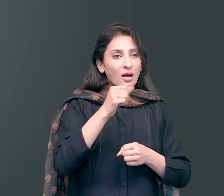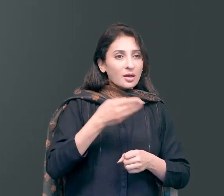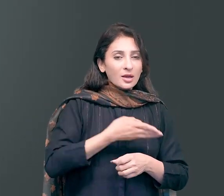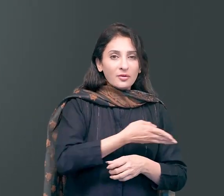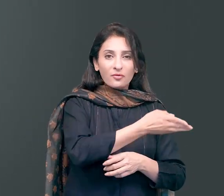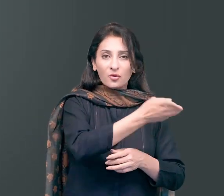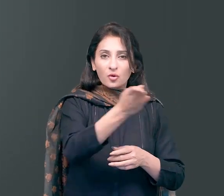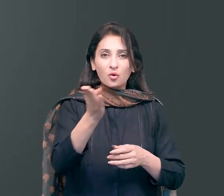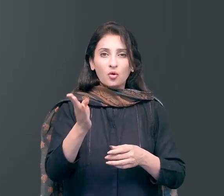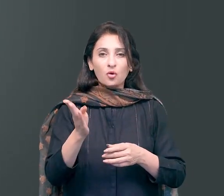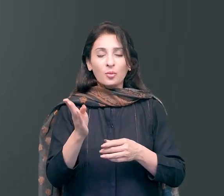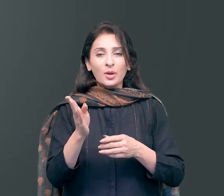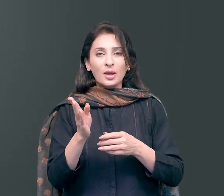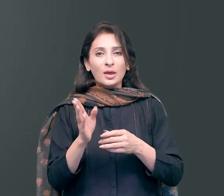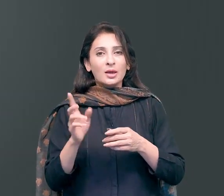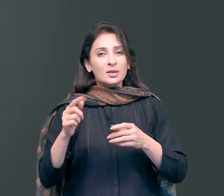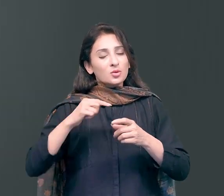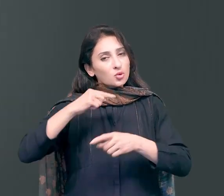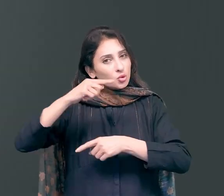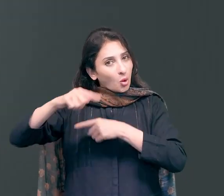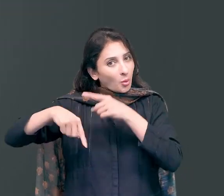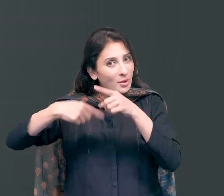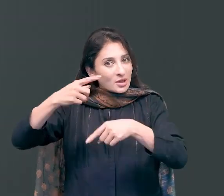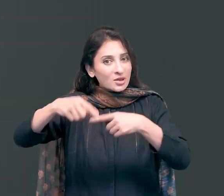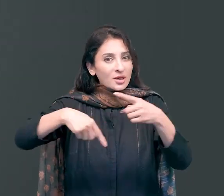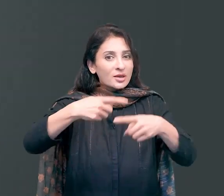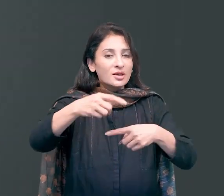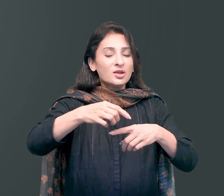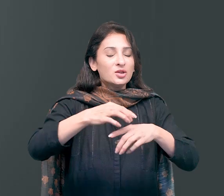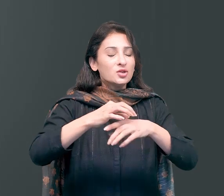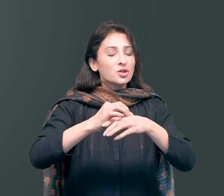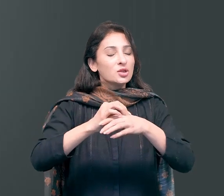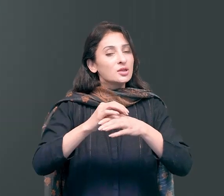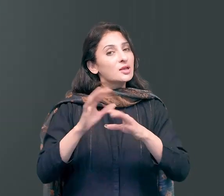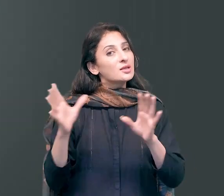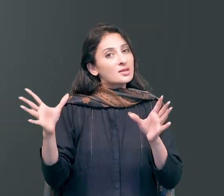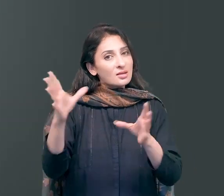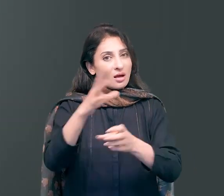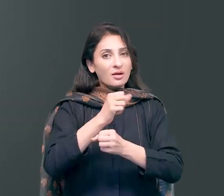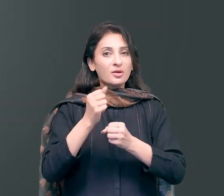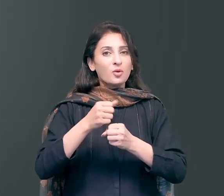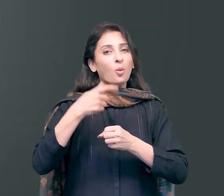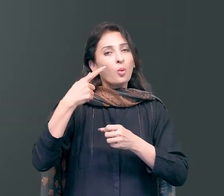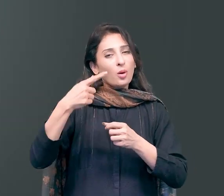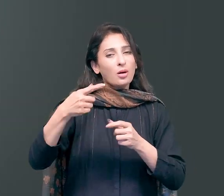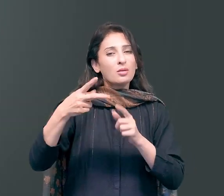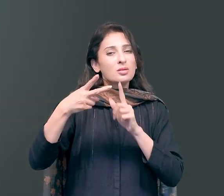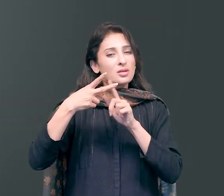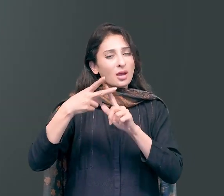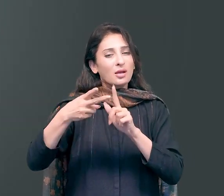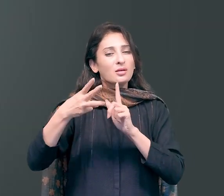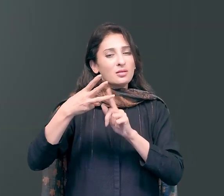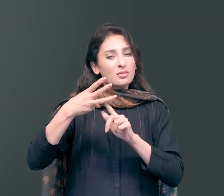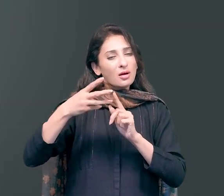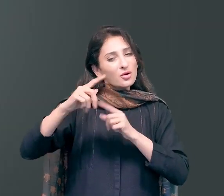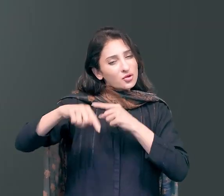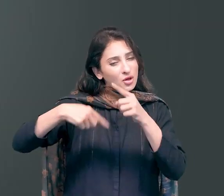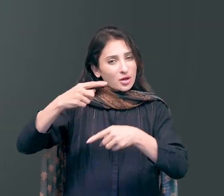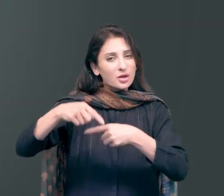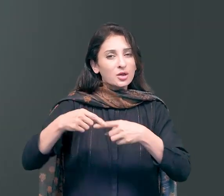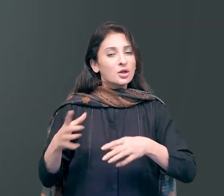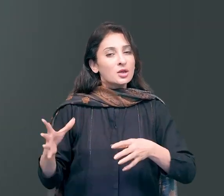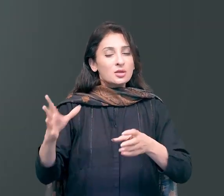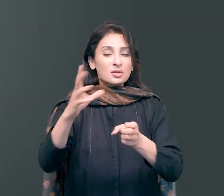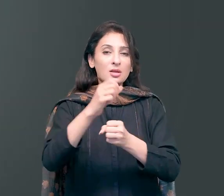میرے جیسے سیکنڈ جنریشن والے یا اب تھرڈ جنریشن والے، ہمیشہ اپنے آباء و اجداد کے